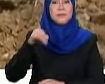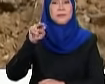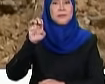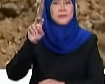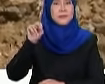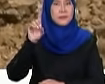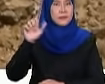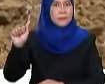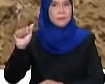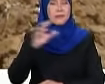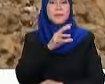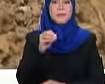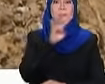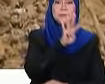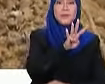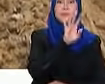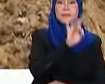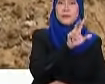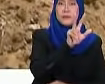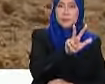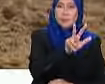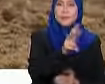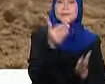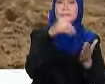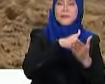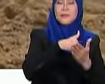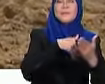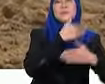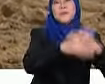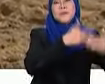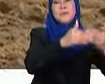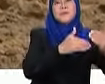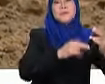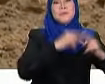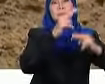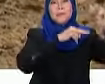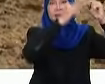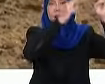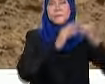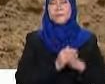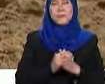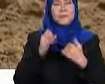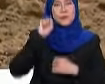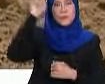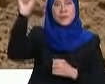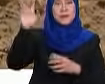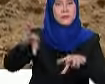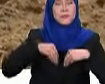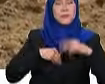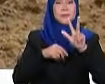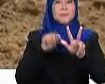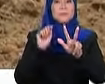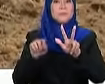jendela manakala 483 lagi dalam proses pembinaan sama menerima 35